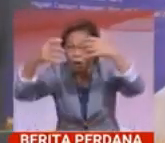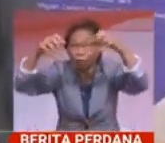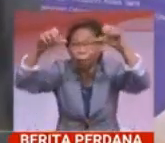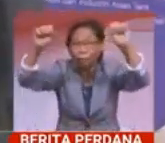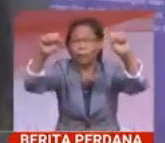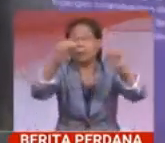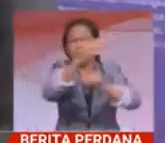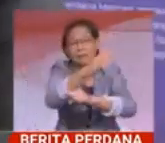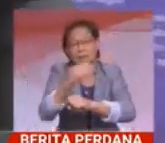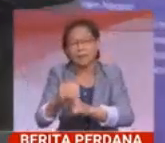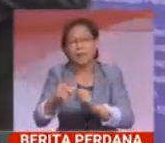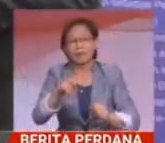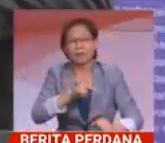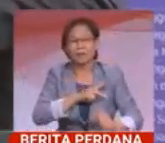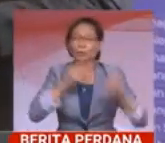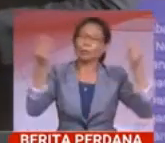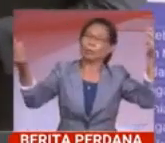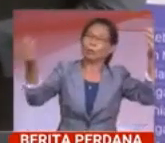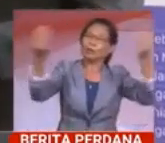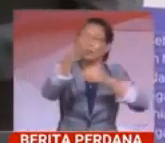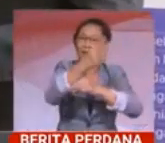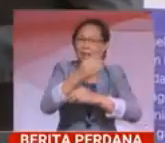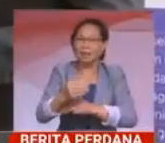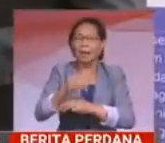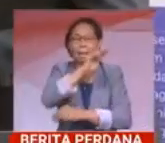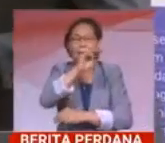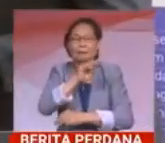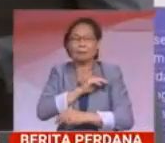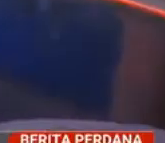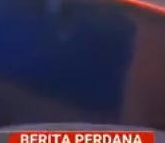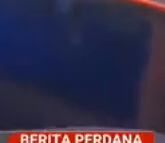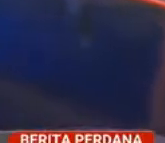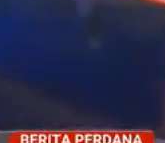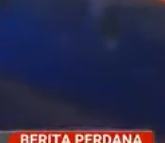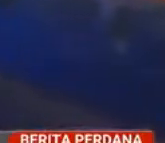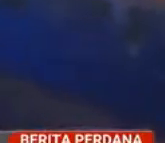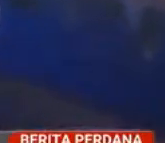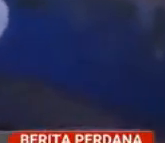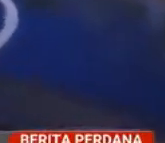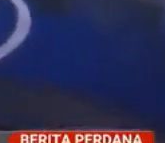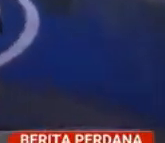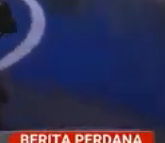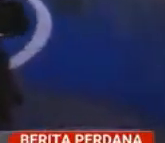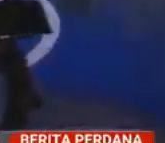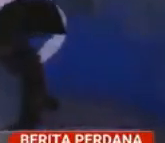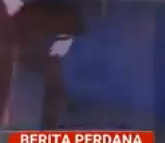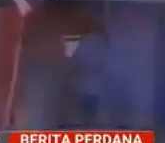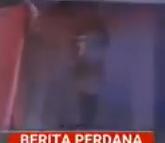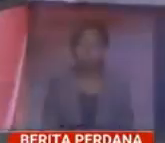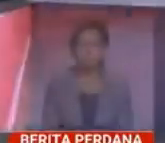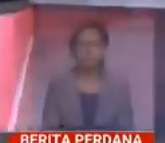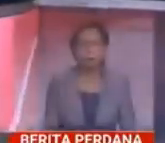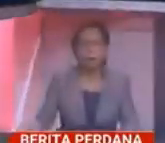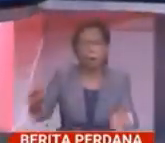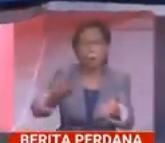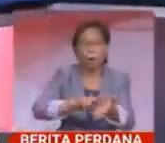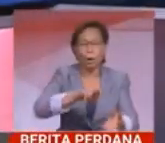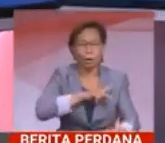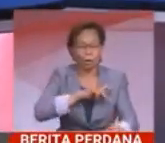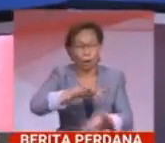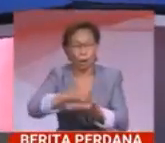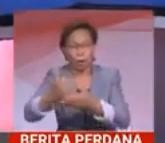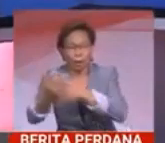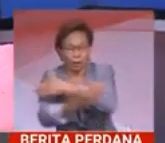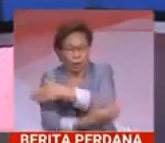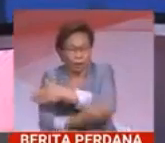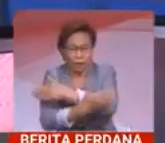dipertua dan ketua majelis setelah menteri falimbani by susulan laporan ketua objek